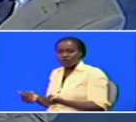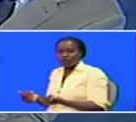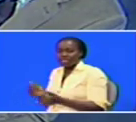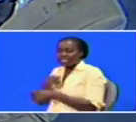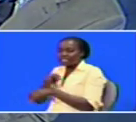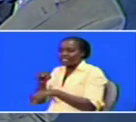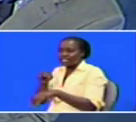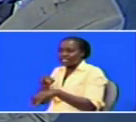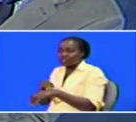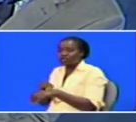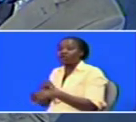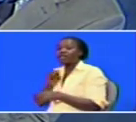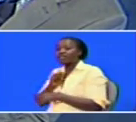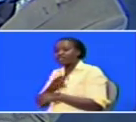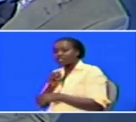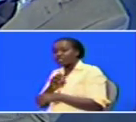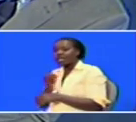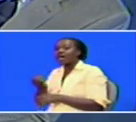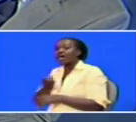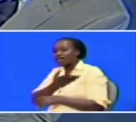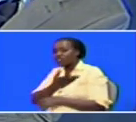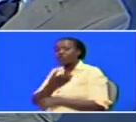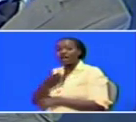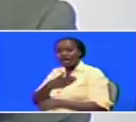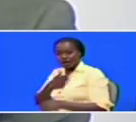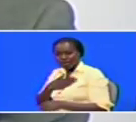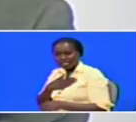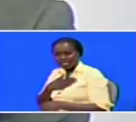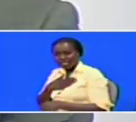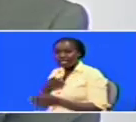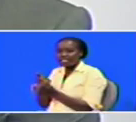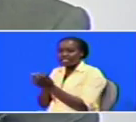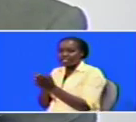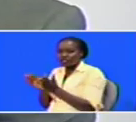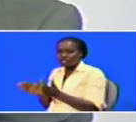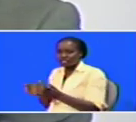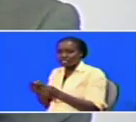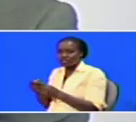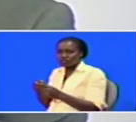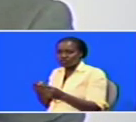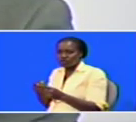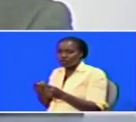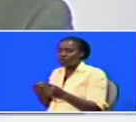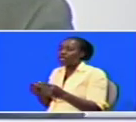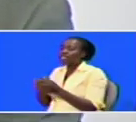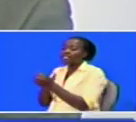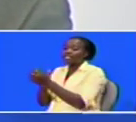National Advisory Council yetu ambao ndio madaktari wale kutoka kila nchi wale wa viongozi